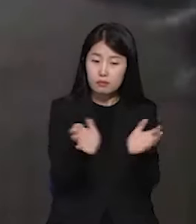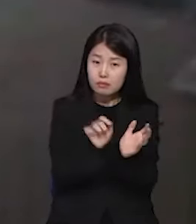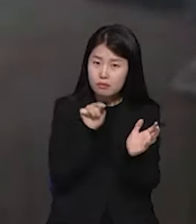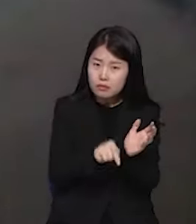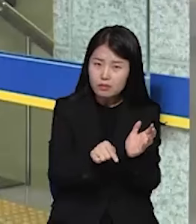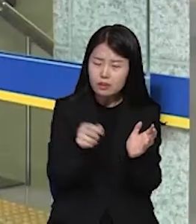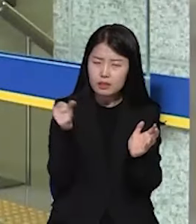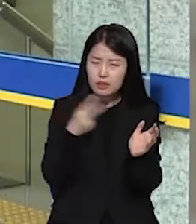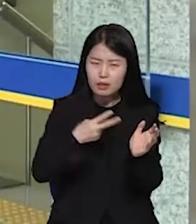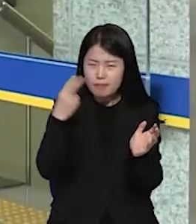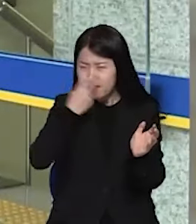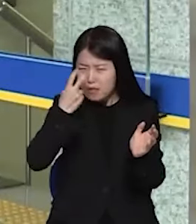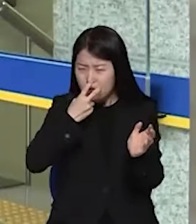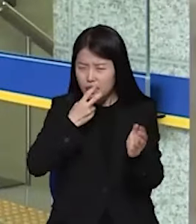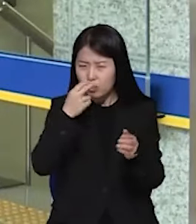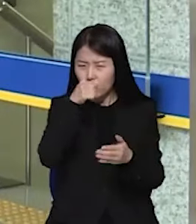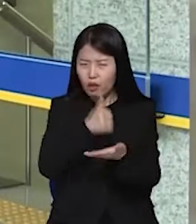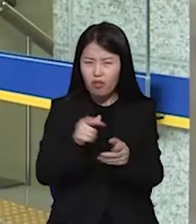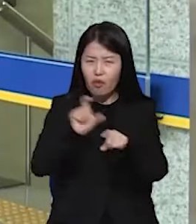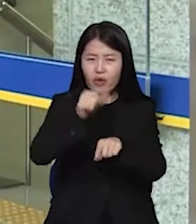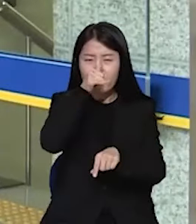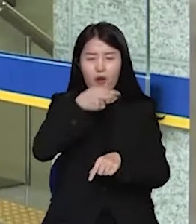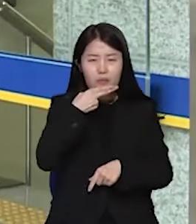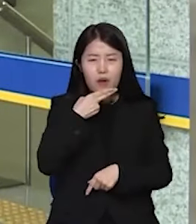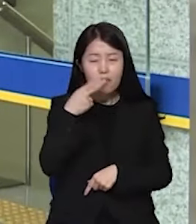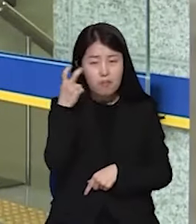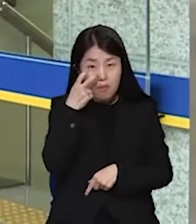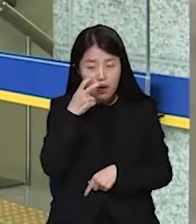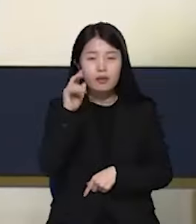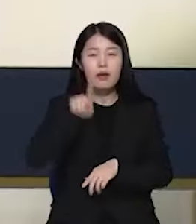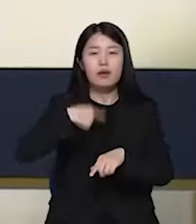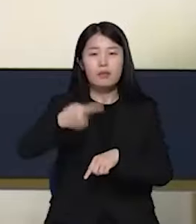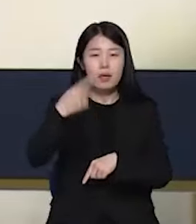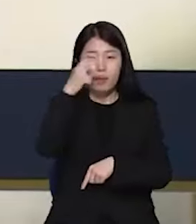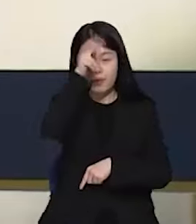추궁한 뒤 검찰에 송치할 예정입니다. KBC 임경섭입니다.